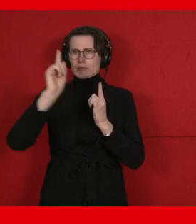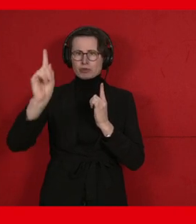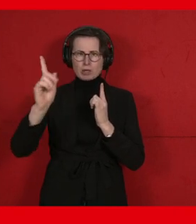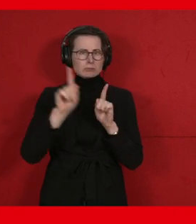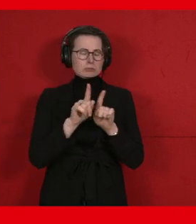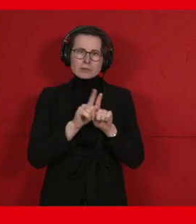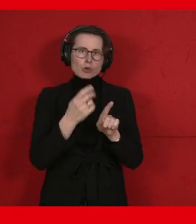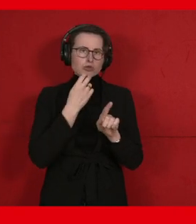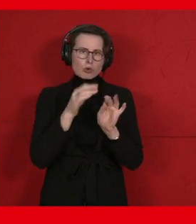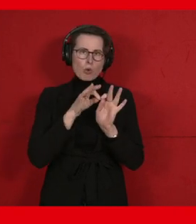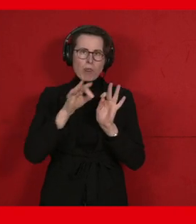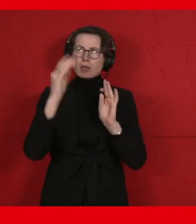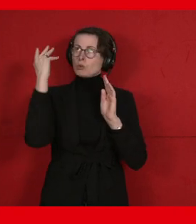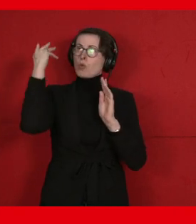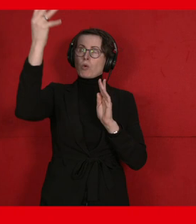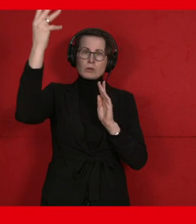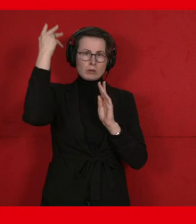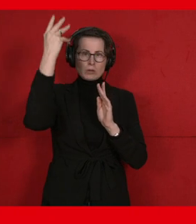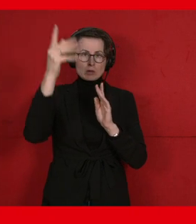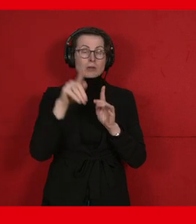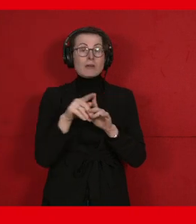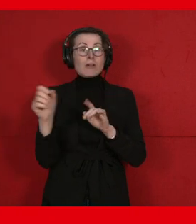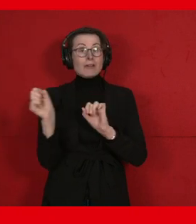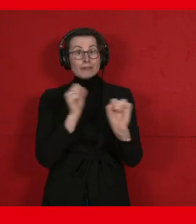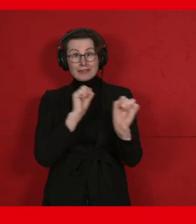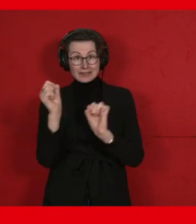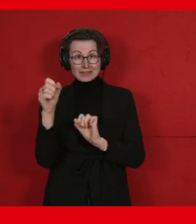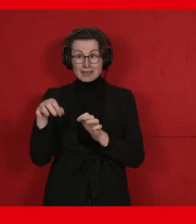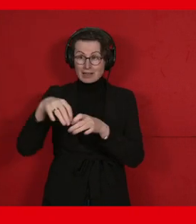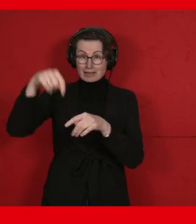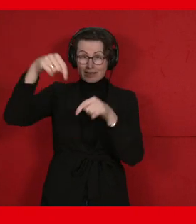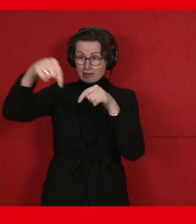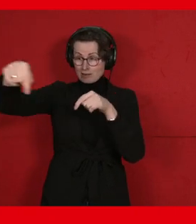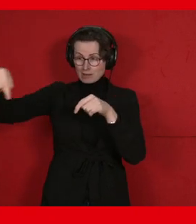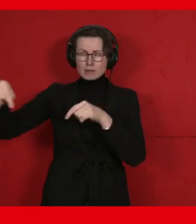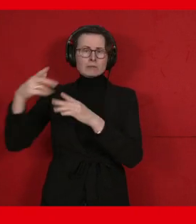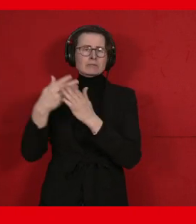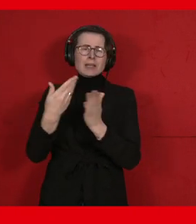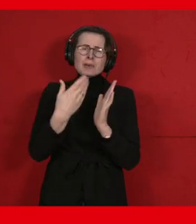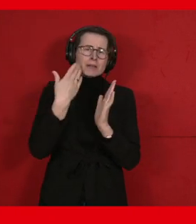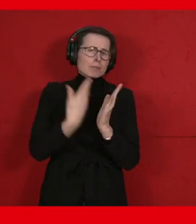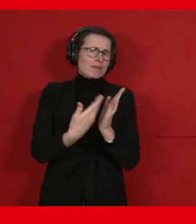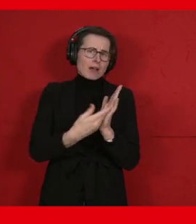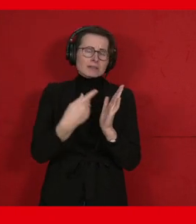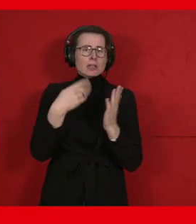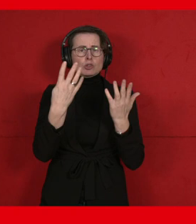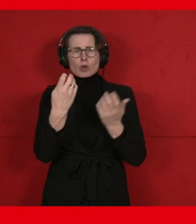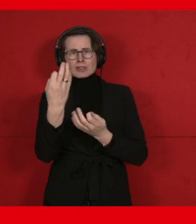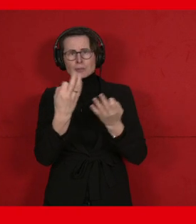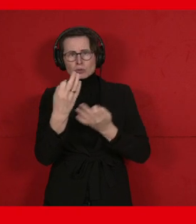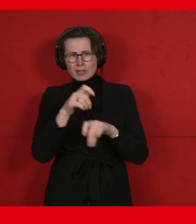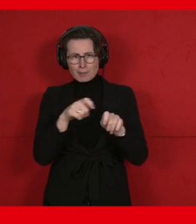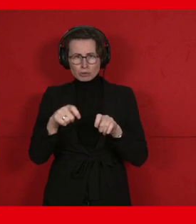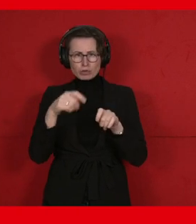mit den Stromleitungen. Bei den Windenergieanlagen zum Beispiel ist empirisch nachgewiesen, dass 90% der Menschen, die in der Nähe